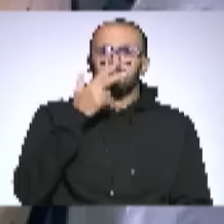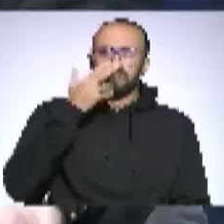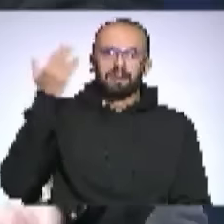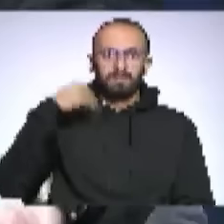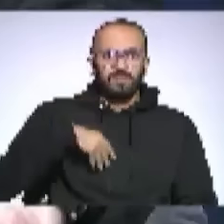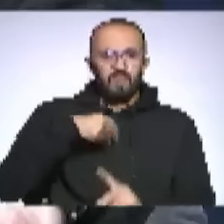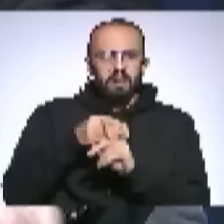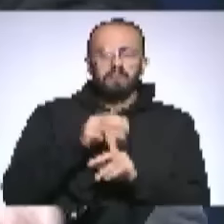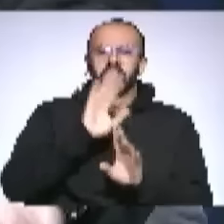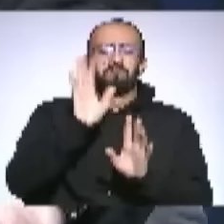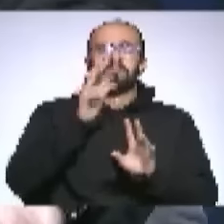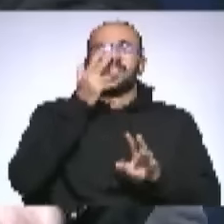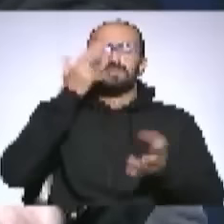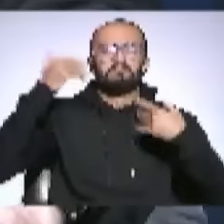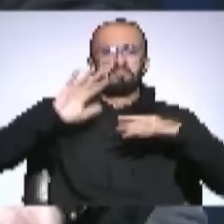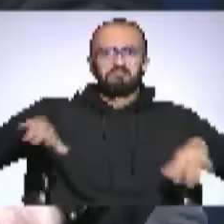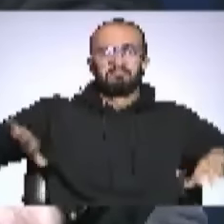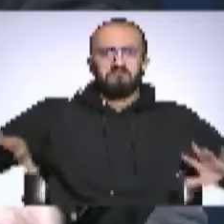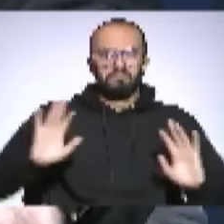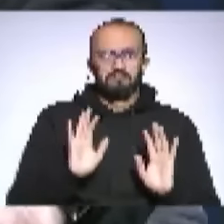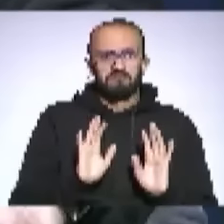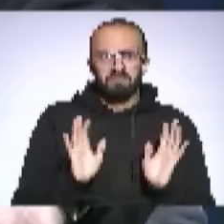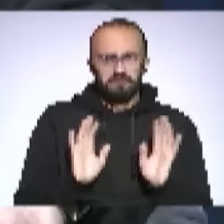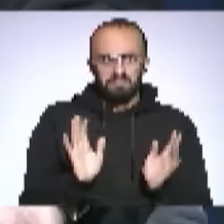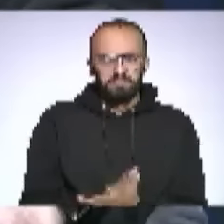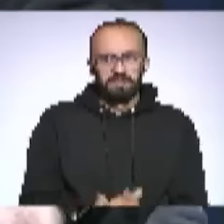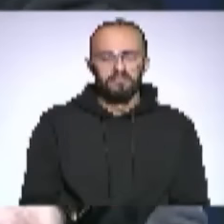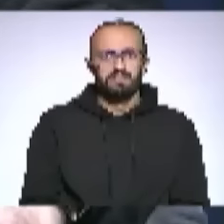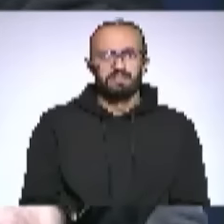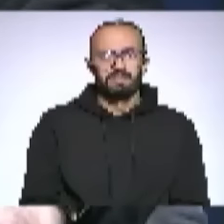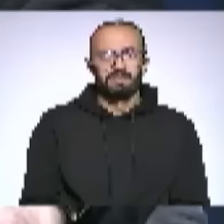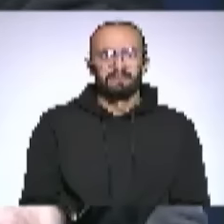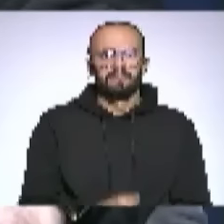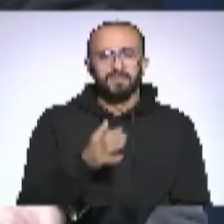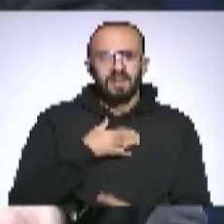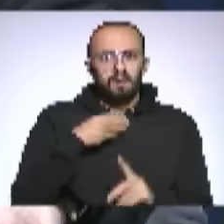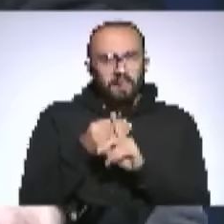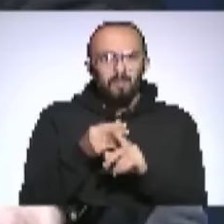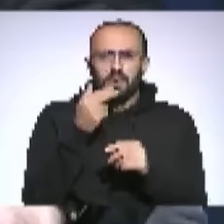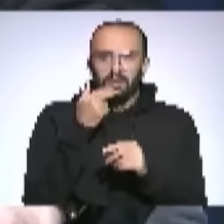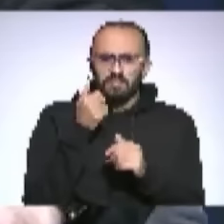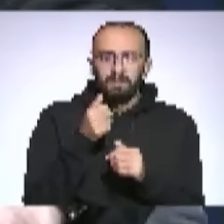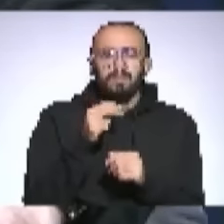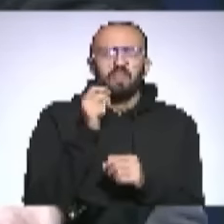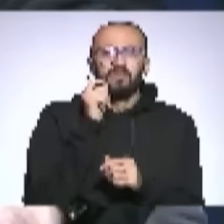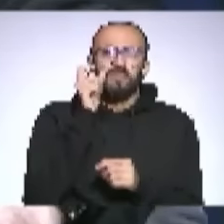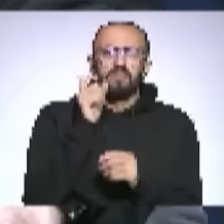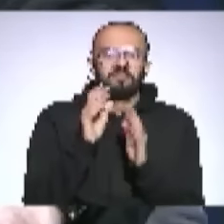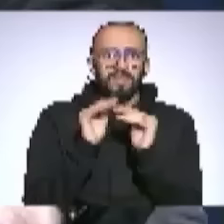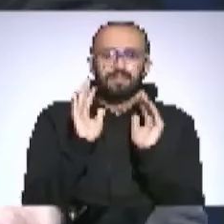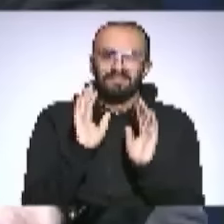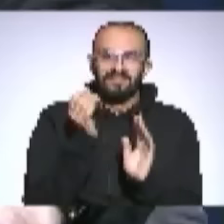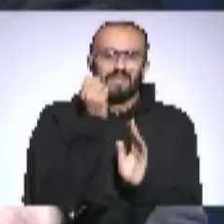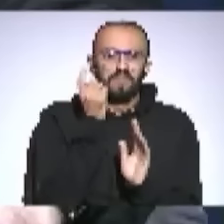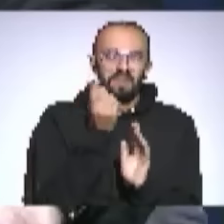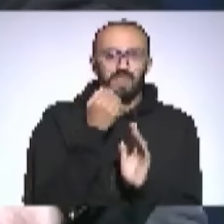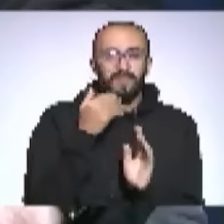ما هو لا يا بنت انا مش عايزك تكلمي في الموضوع ده تاني مع حد ا انما هو الراجل الشرقي غصب عنه يعني انا